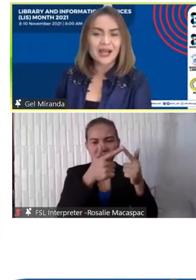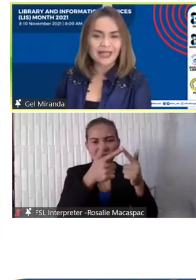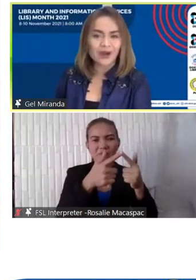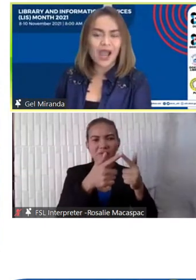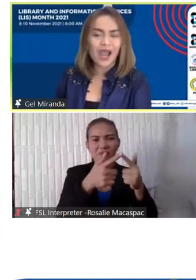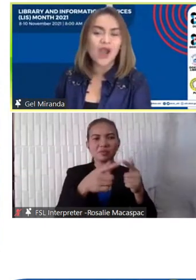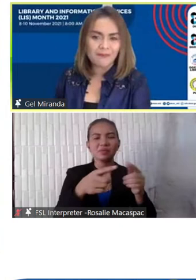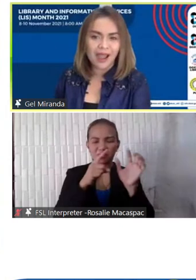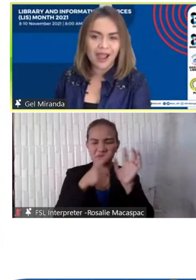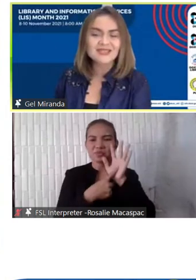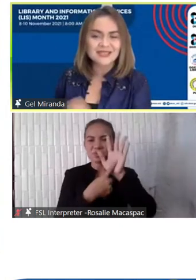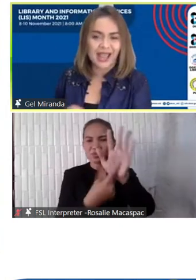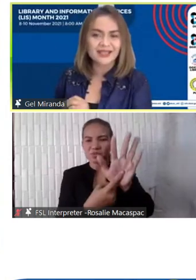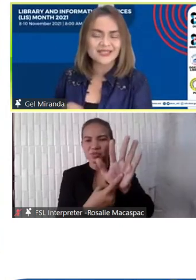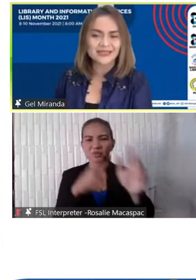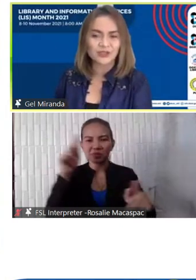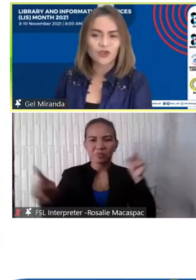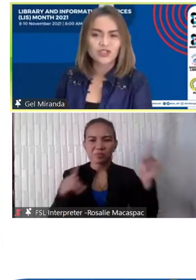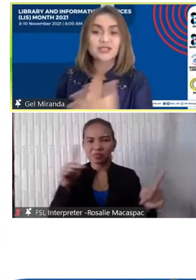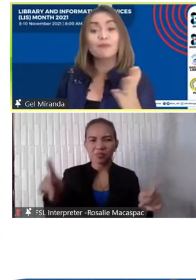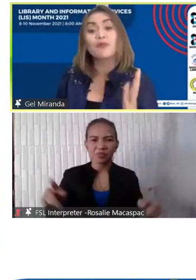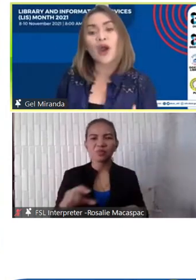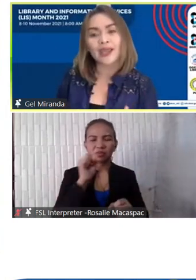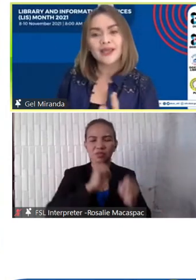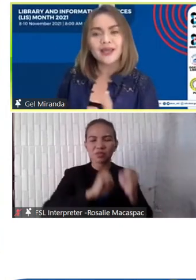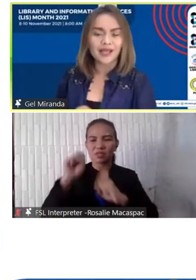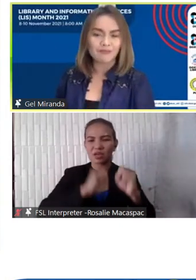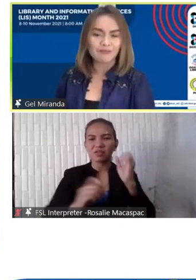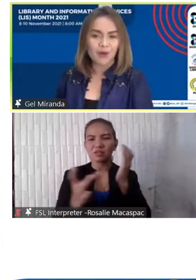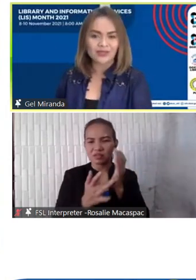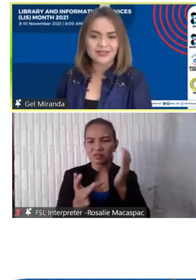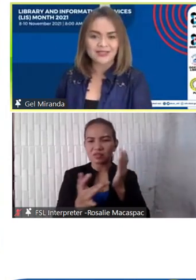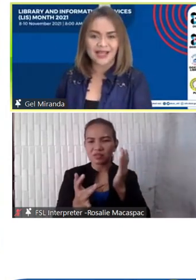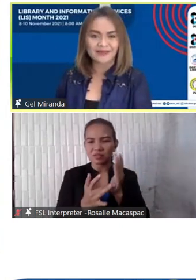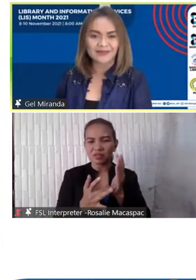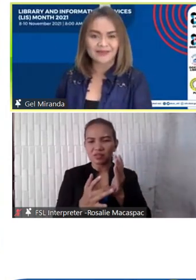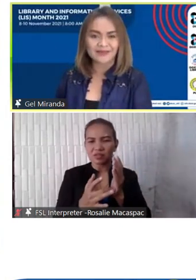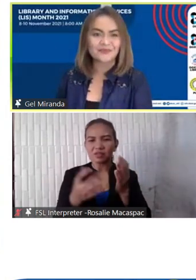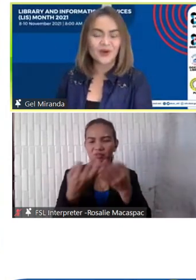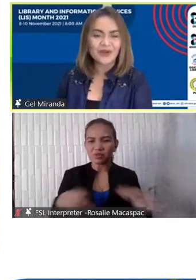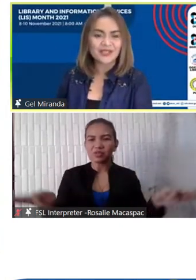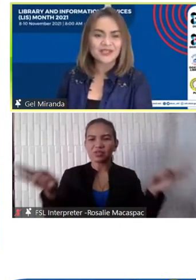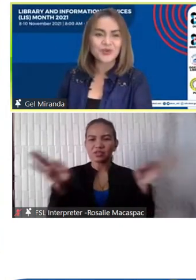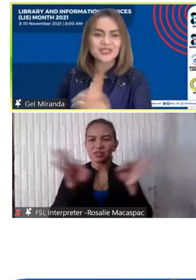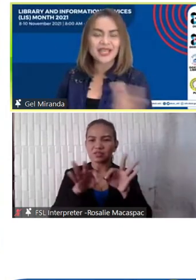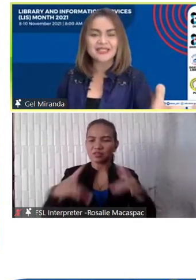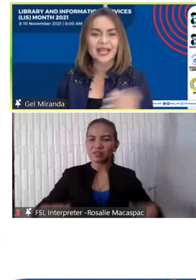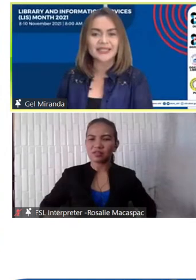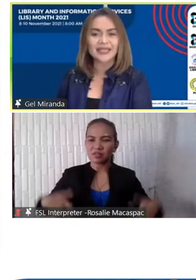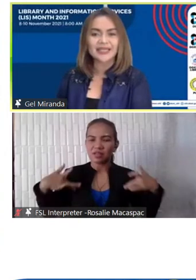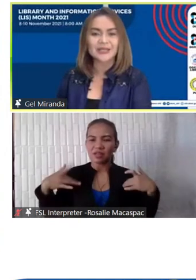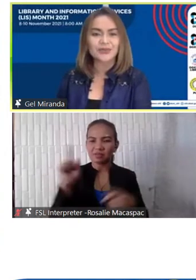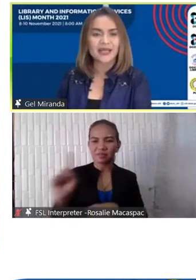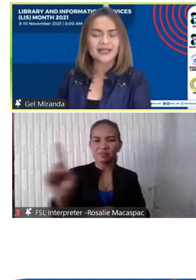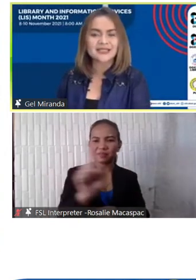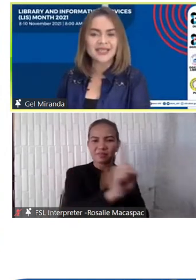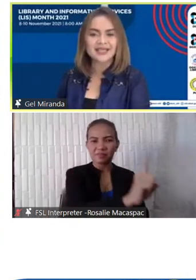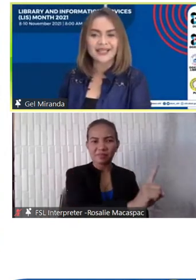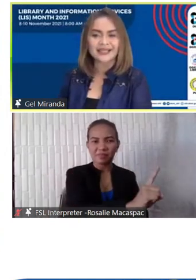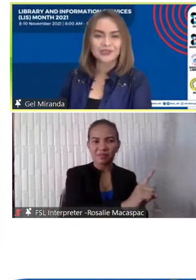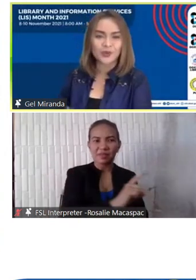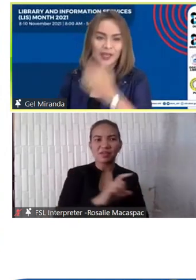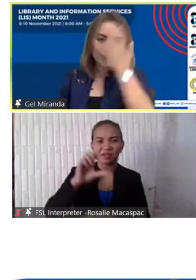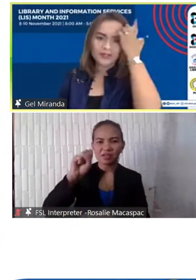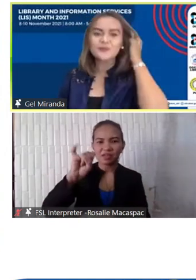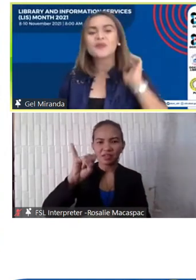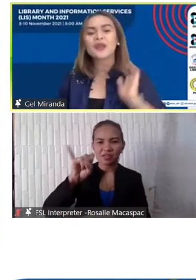ng mga tao ano nga ba ang science and technology sa buhay ng bawat isa. Okay, alright. So, CNCCAD, nakikita po natin ang